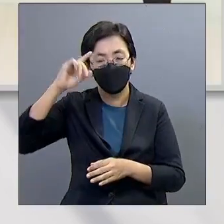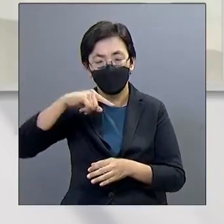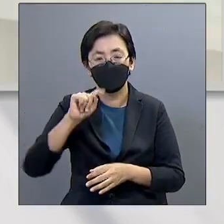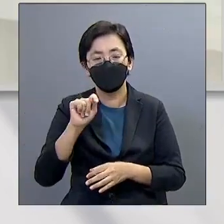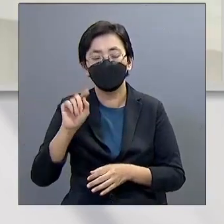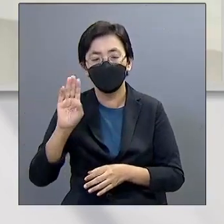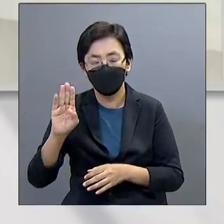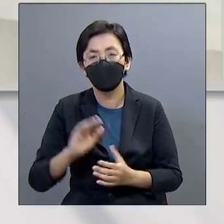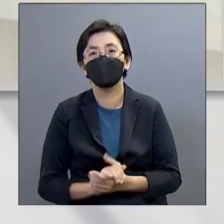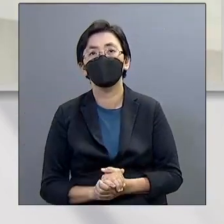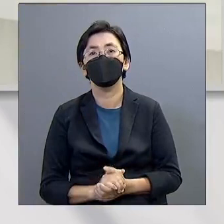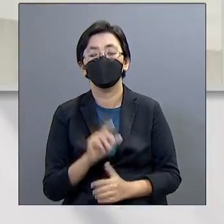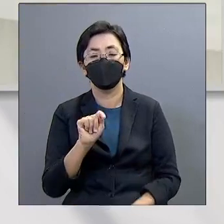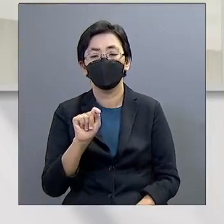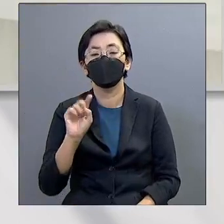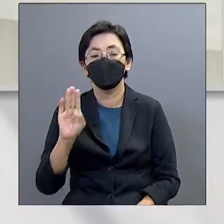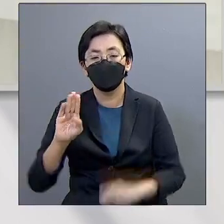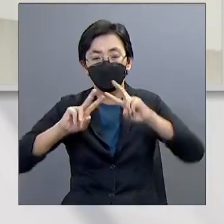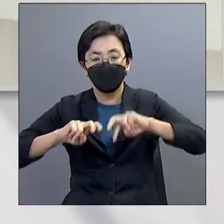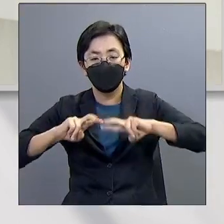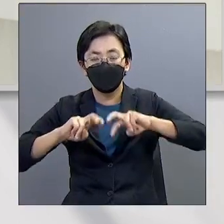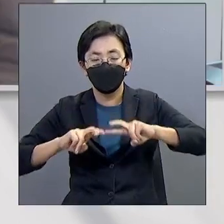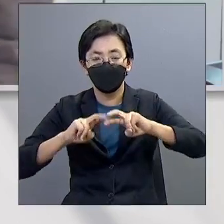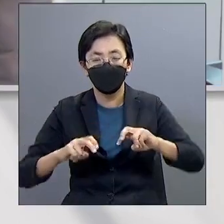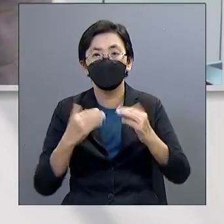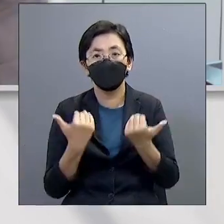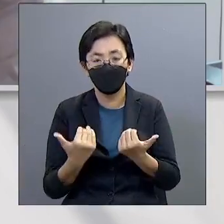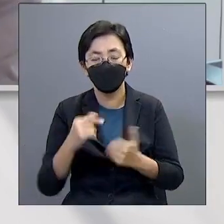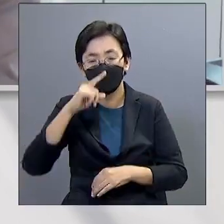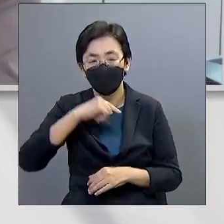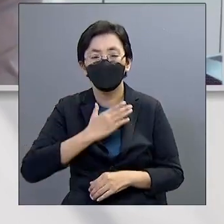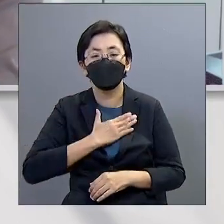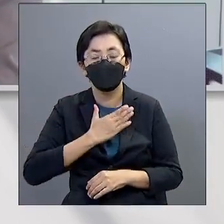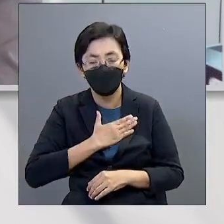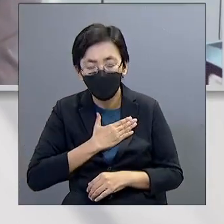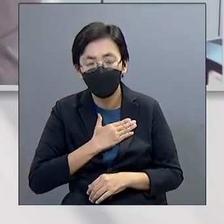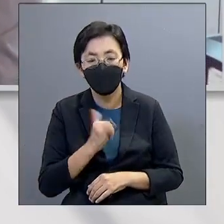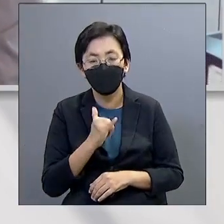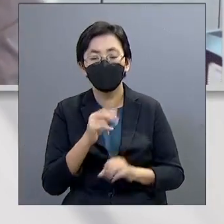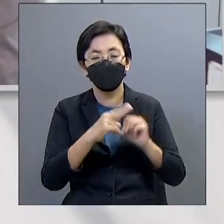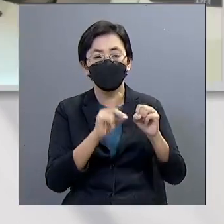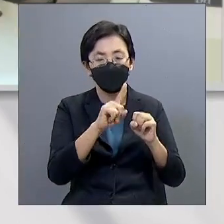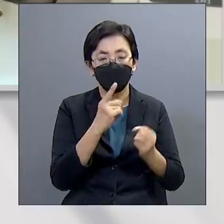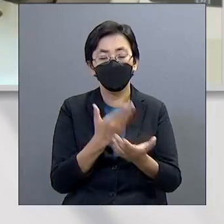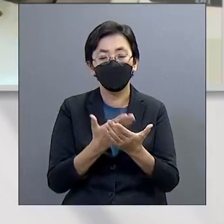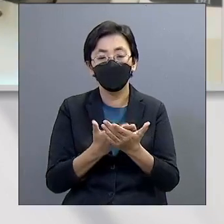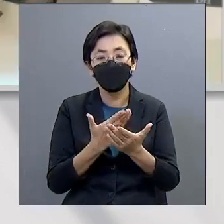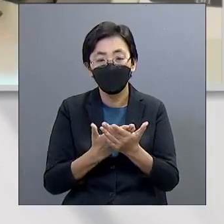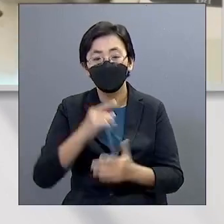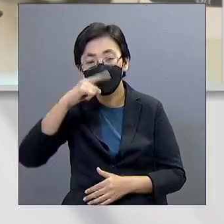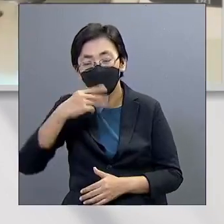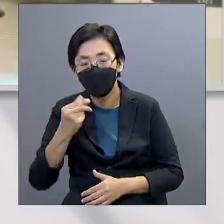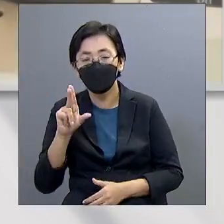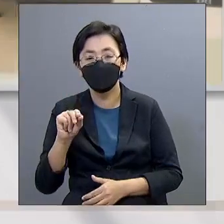B Analysisมีการรายงานวาไทยคะ มีอกาสที่จะเห็นบาทอ่อน ธาร38 บาท ตดอาร์สารได